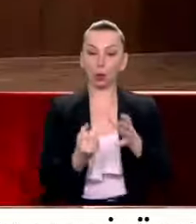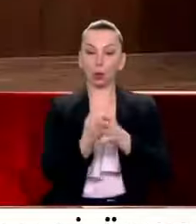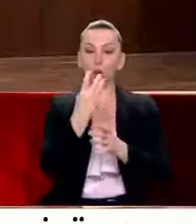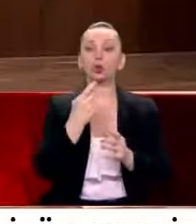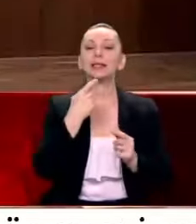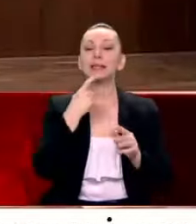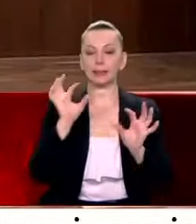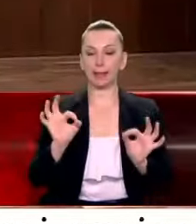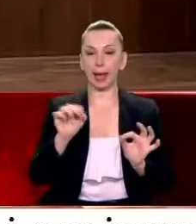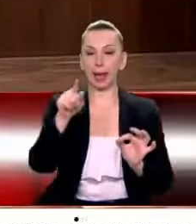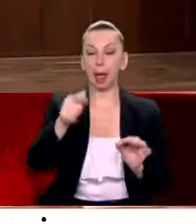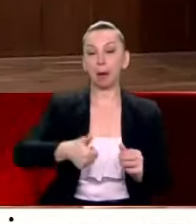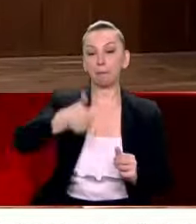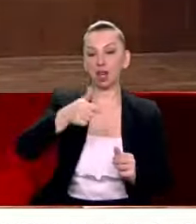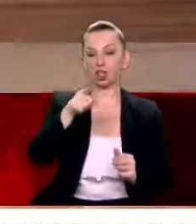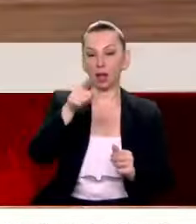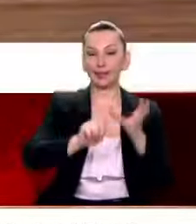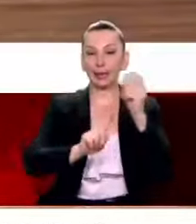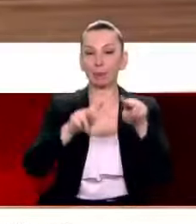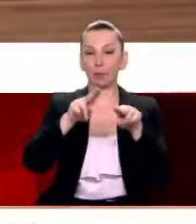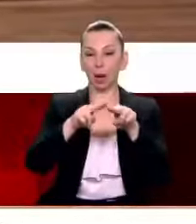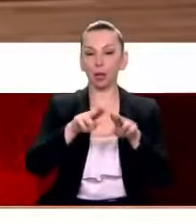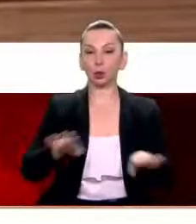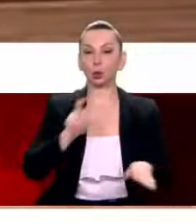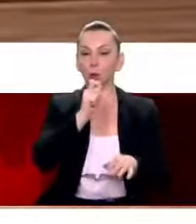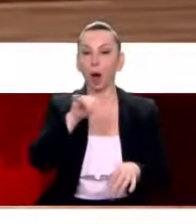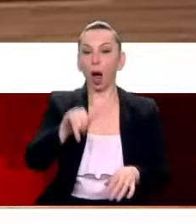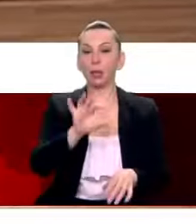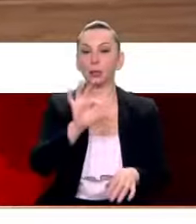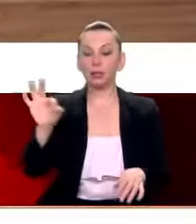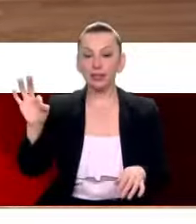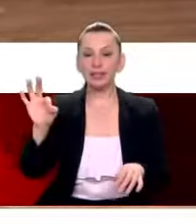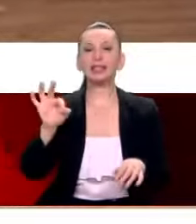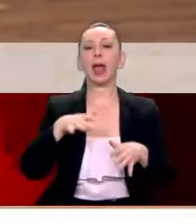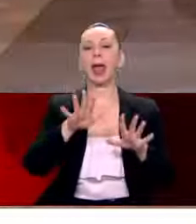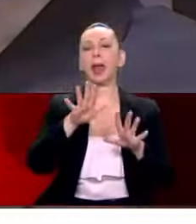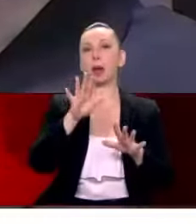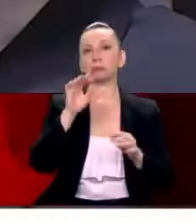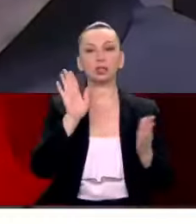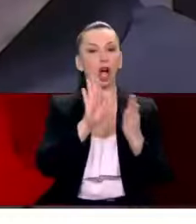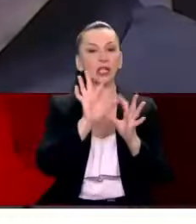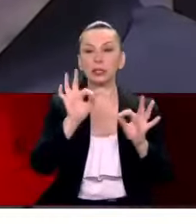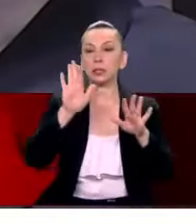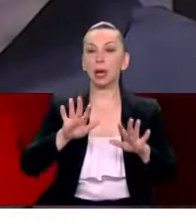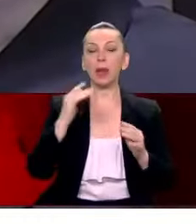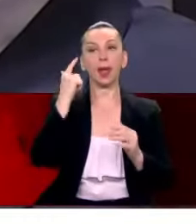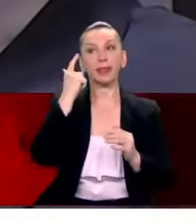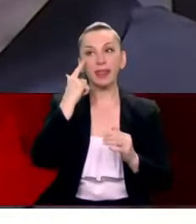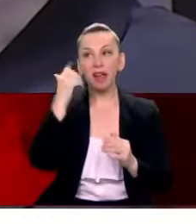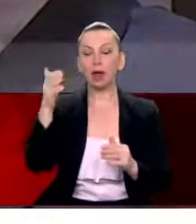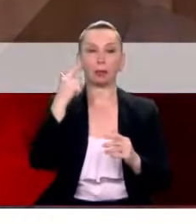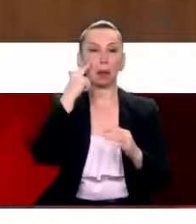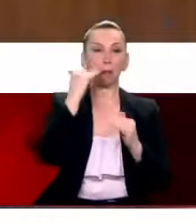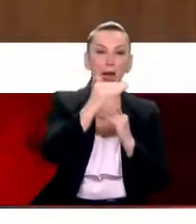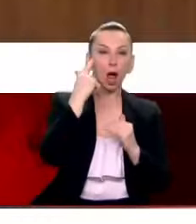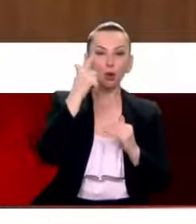yıldönümüydü bugün başkan İbrahim kalın kürsüde ydi haksız hiçbir Eylem karşılıksız bırakılmayacak devlete ve millete yapılan hiçbir